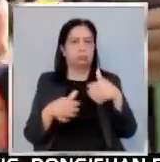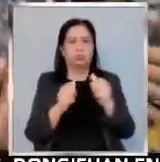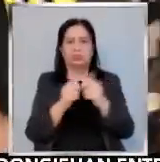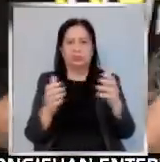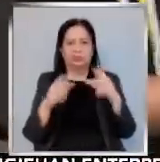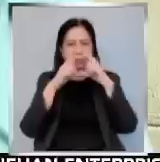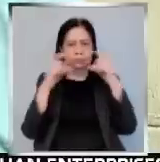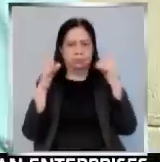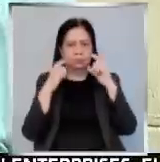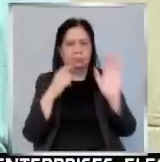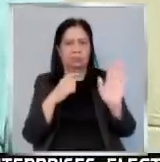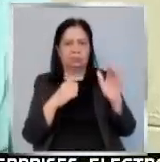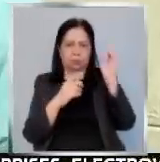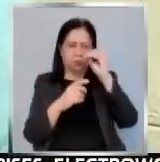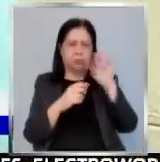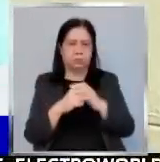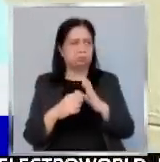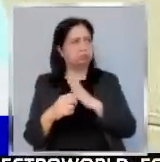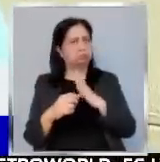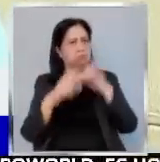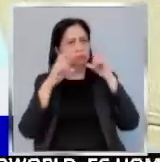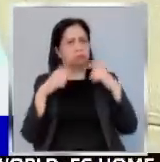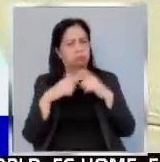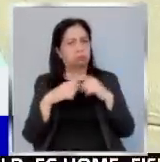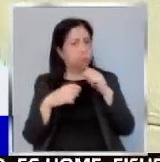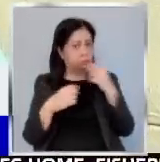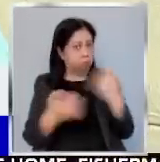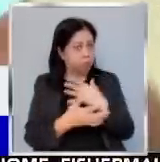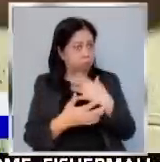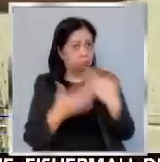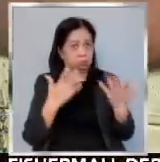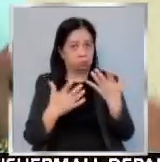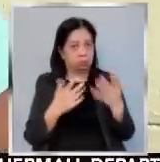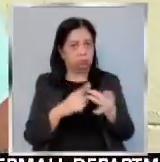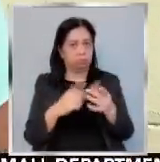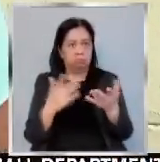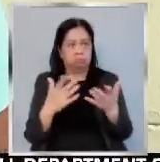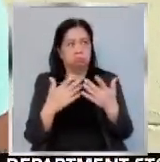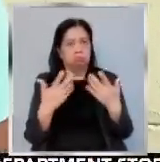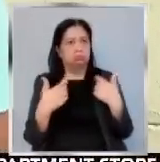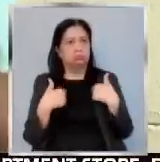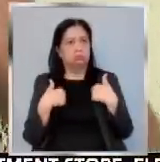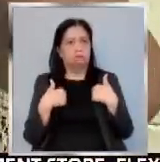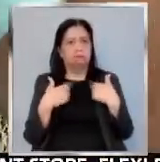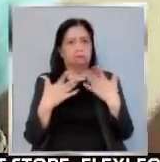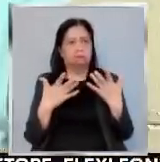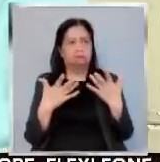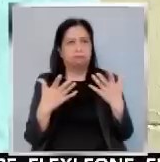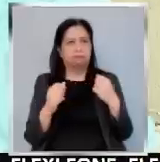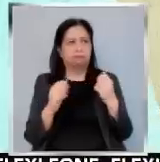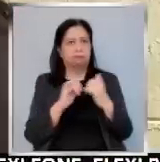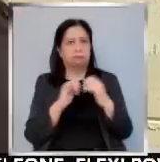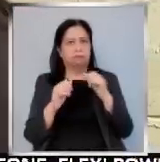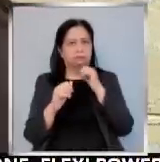mask sa labas. Pwede naman po eh. Hindi po kayo natatakot na baka... Hindi, hindi naman po tayo yung talagang naka-ano